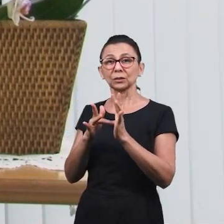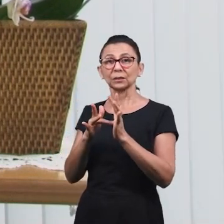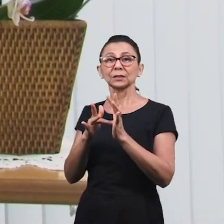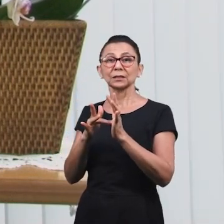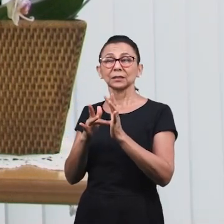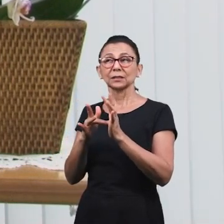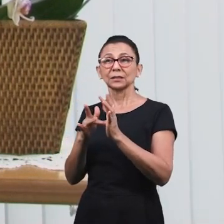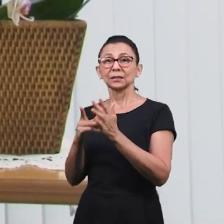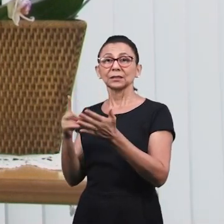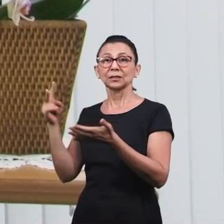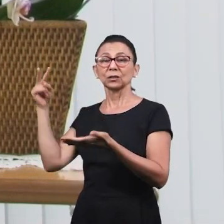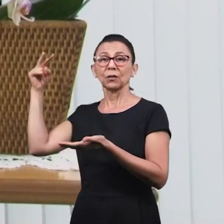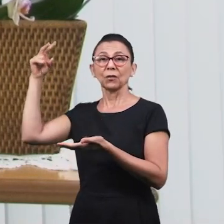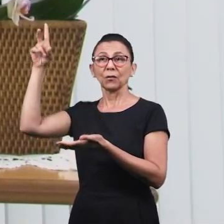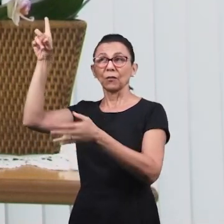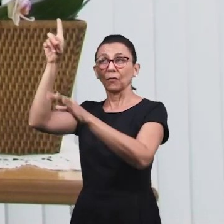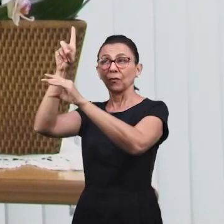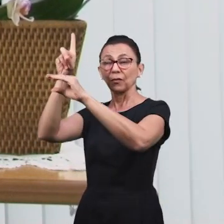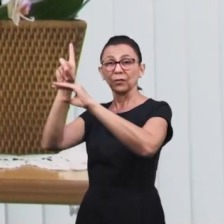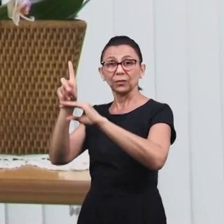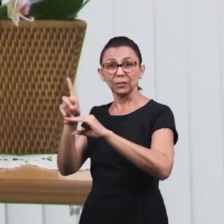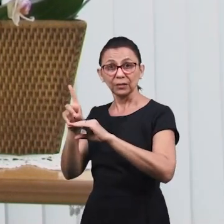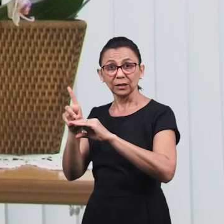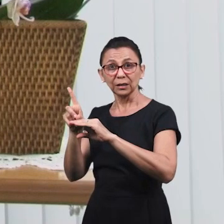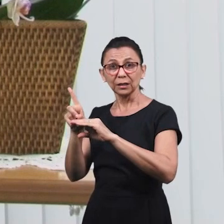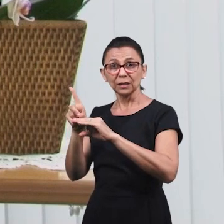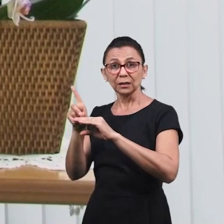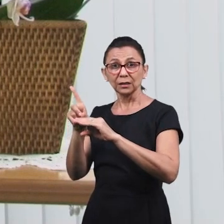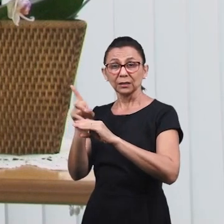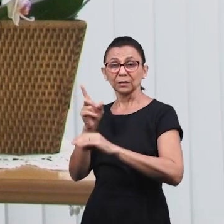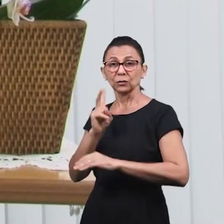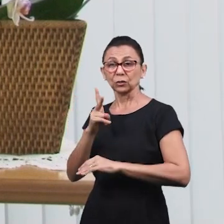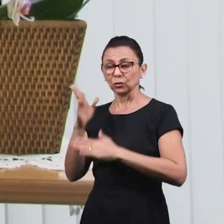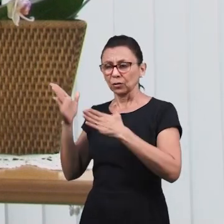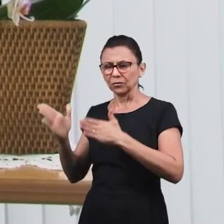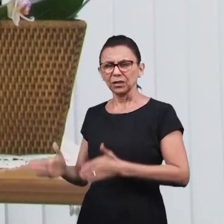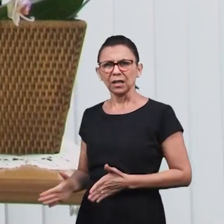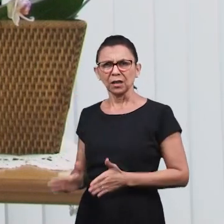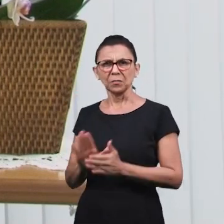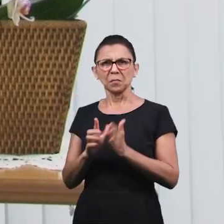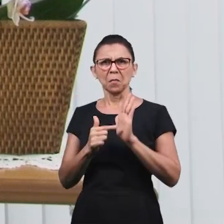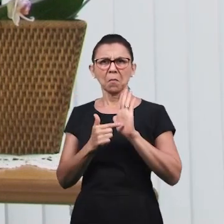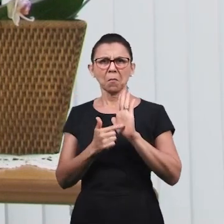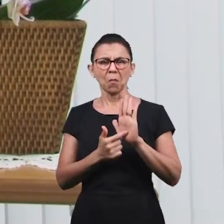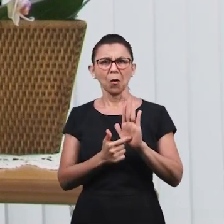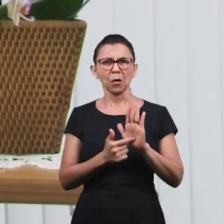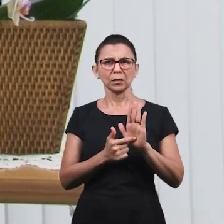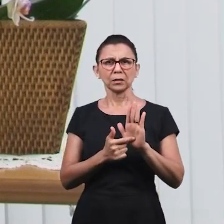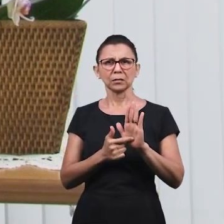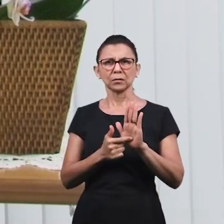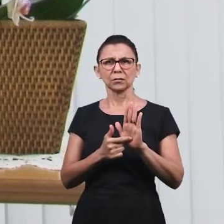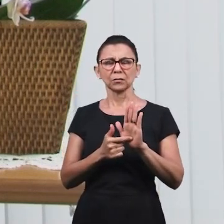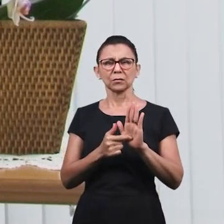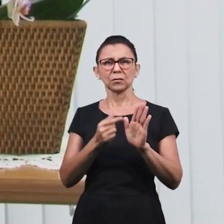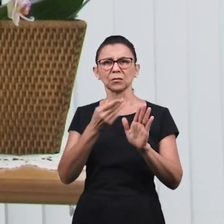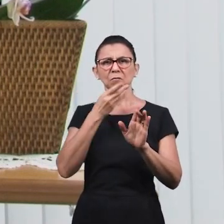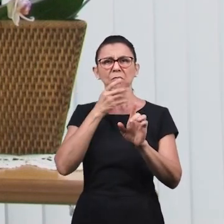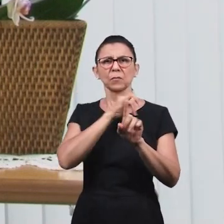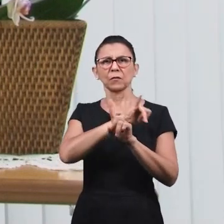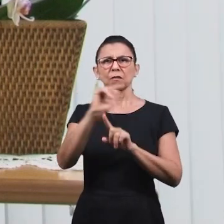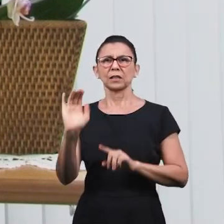Et Jésus a dit cela dans le sermon de la montagne. Il a parlé des faux prophètes, des faux